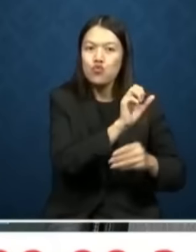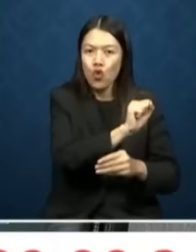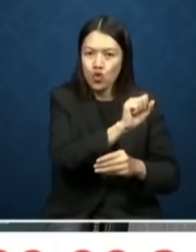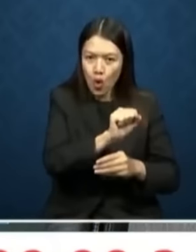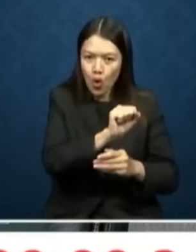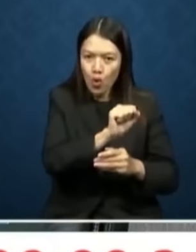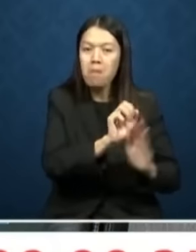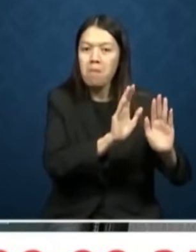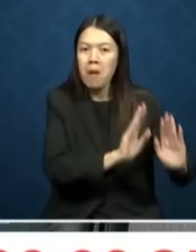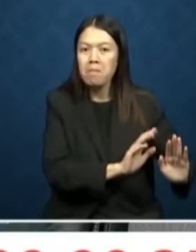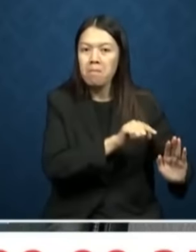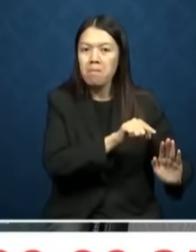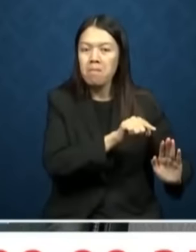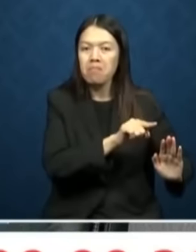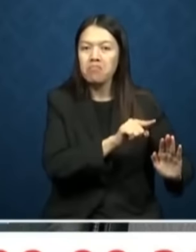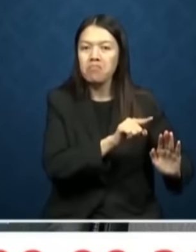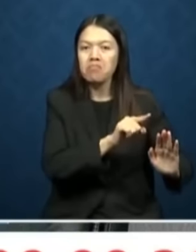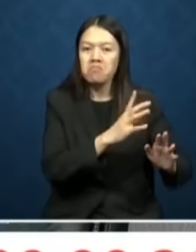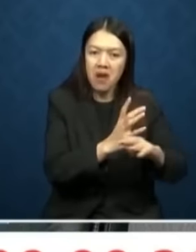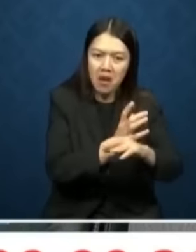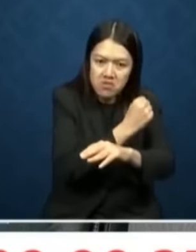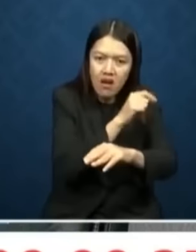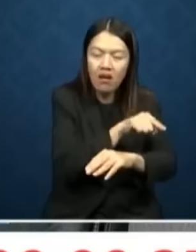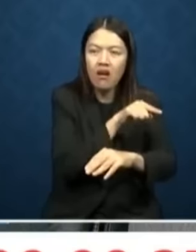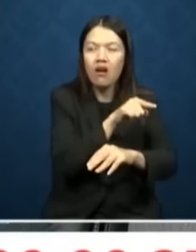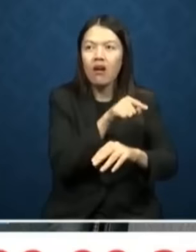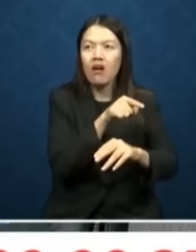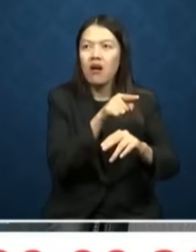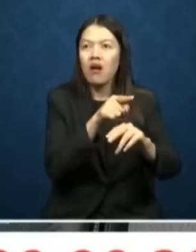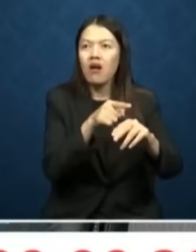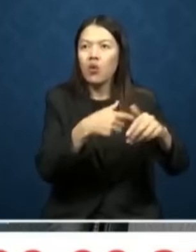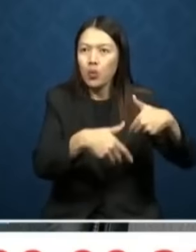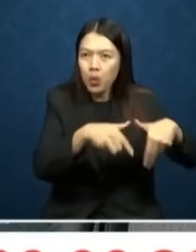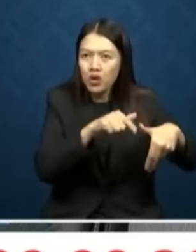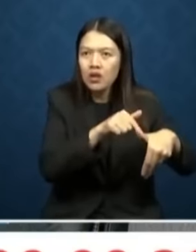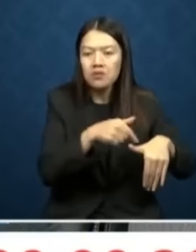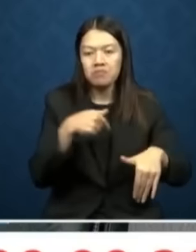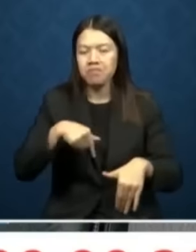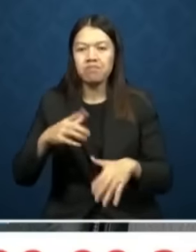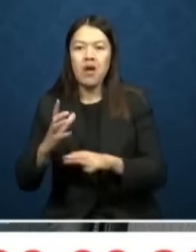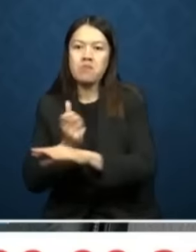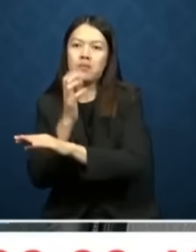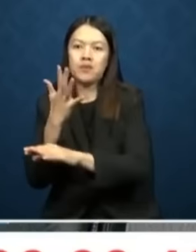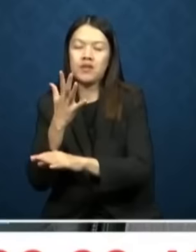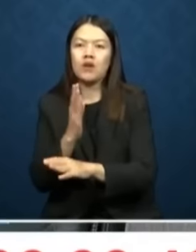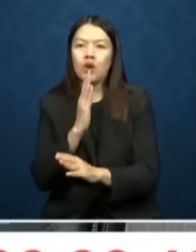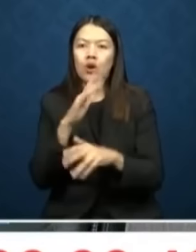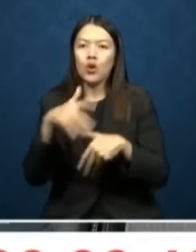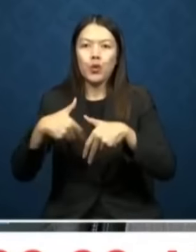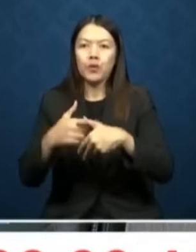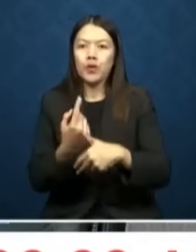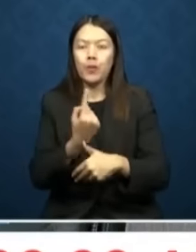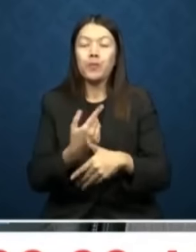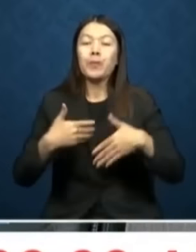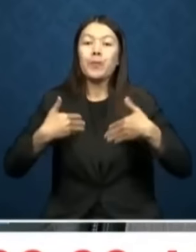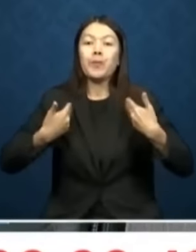ฎรซึ่งที่นั่นอาจจะมีทั้งเรื่องของการเมืองอาจจะมีทั้งเรื่องของบ้านเมืองแต่ที่เราไม่มีเพราะงั้นขอให้ท่านสบายใจได้ว่า